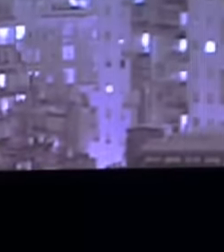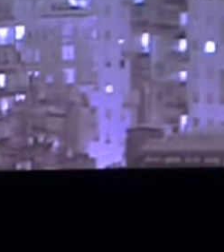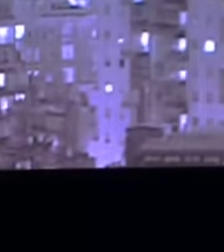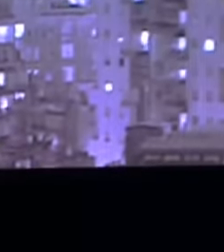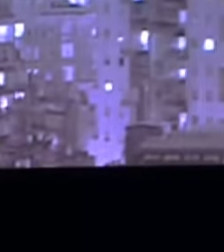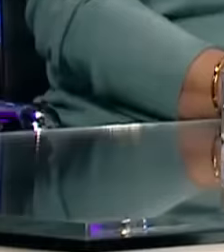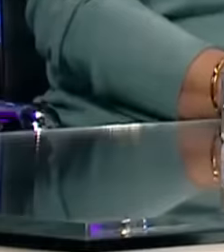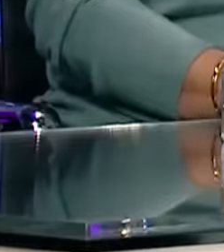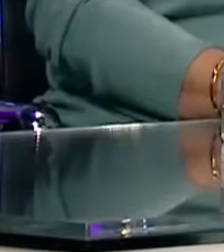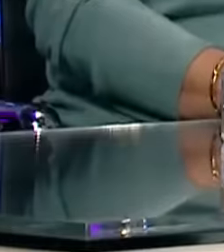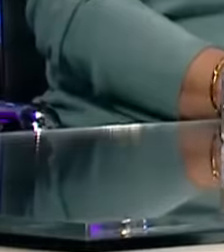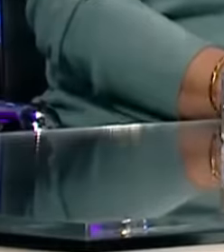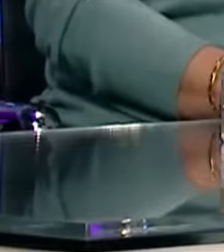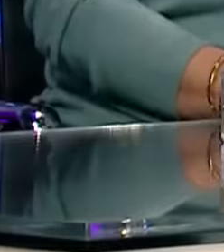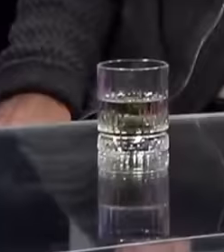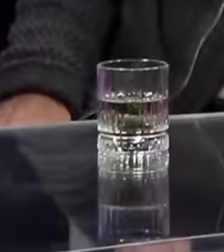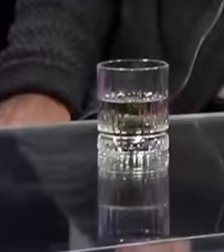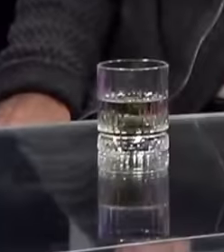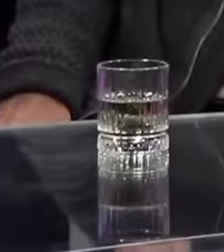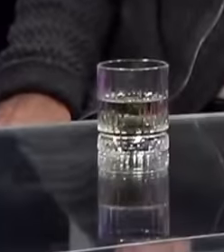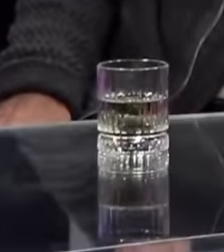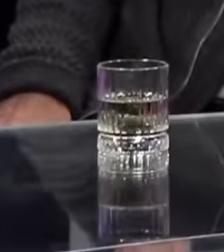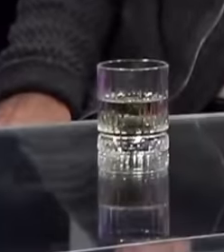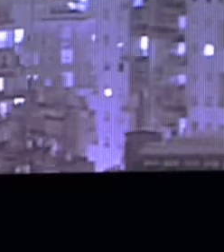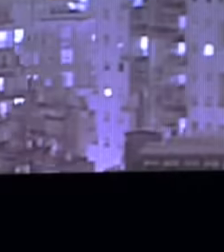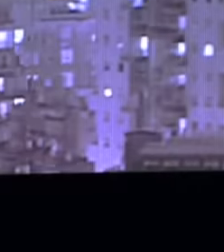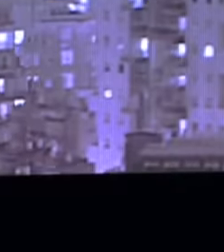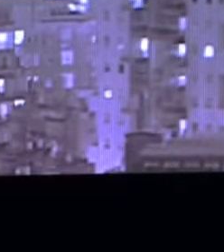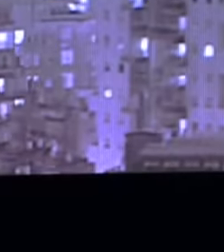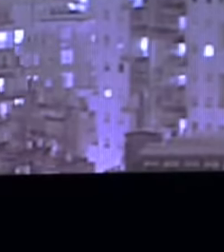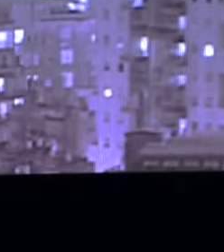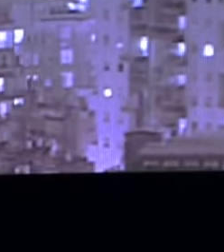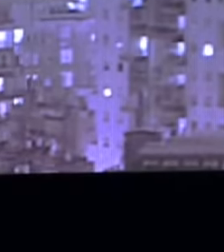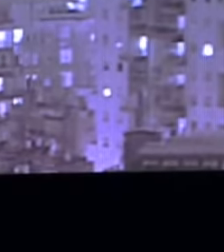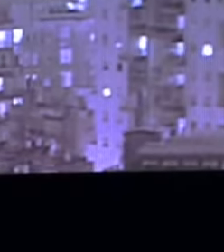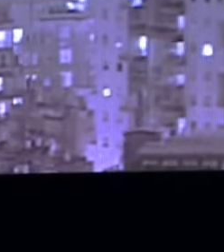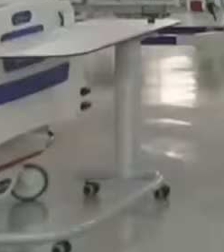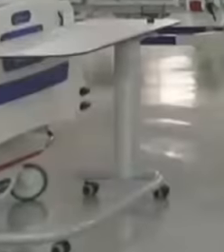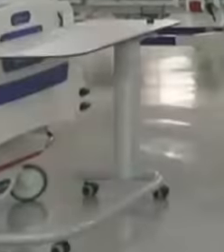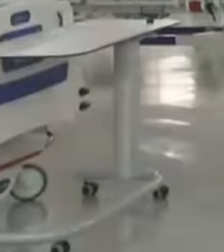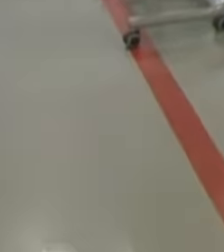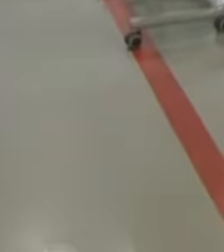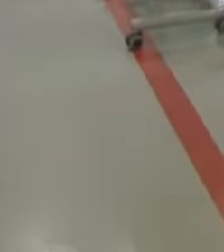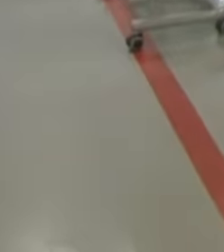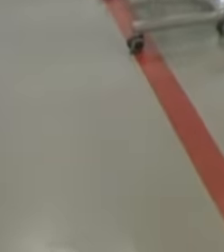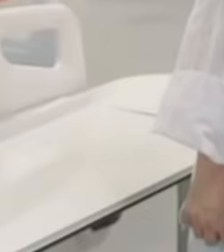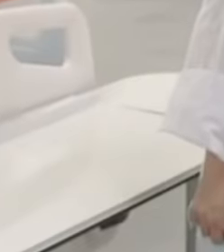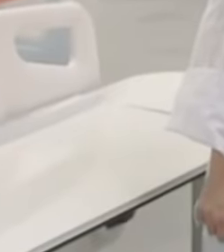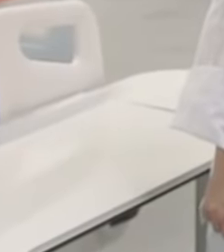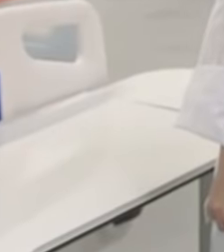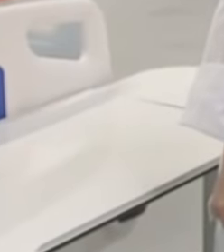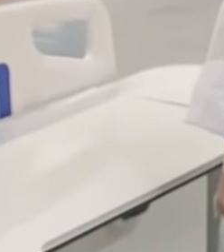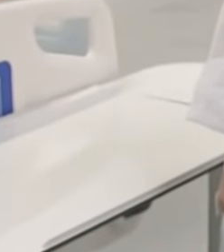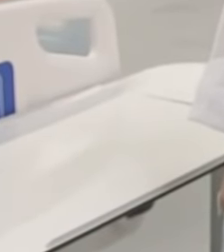מיד בתוכנית, עינב גלילי, סוזנה סלמון, דביר בנדק, אורית אורוביץ ברם, וגם החופשה הבאה של כולם. אנחנו בחניון